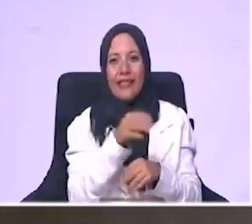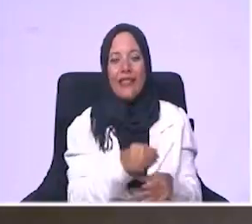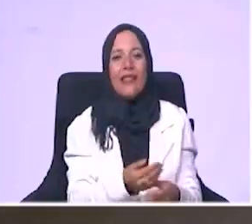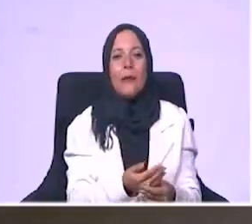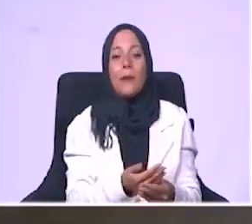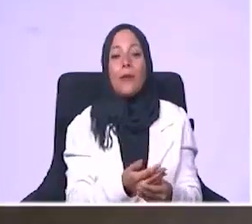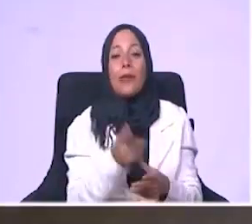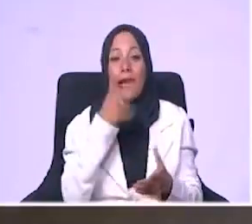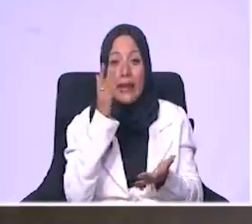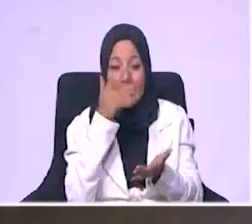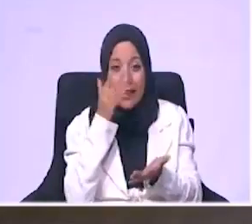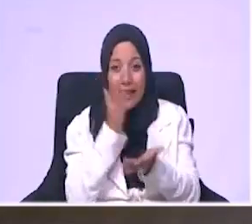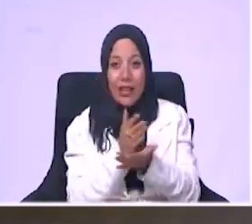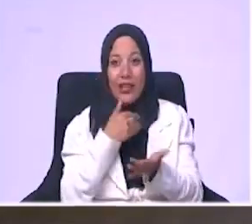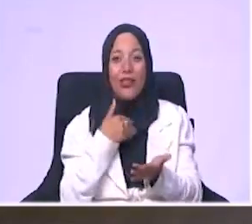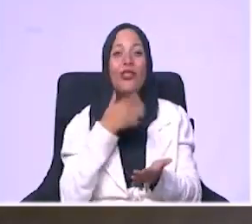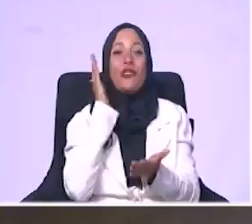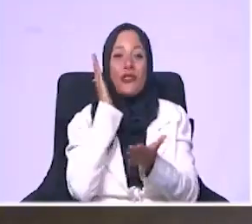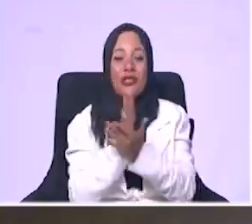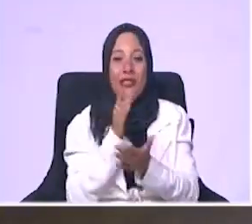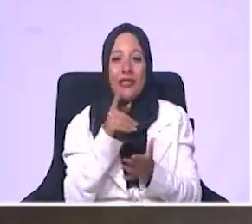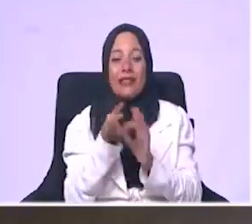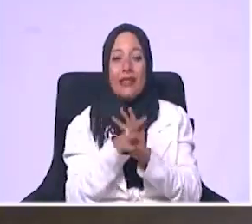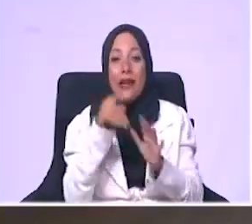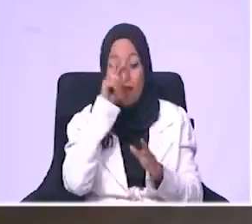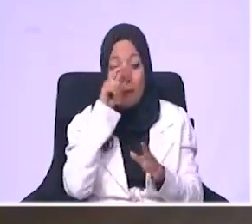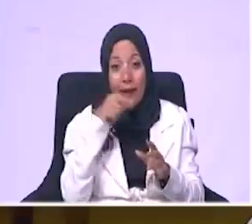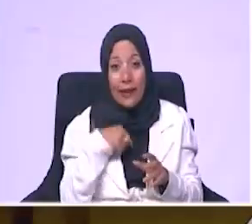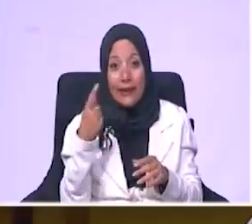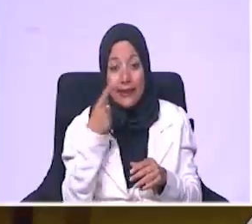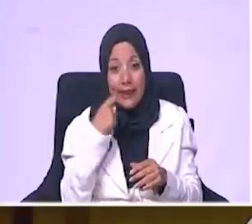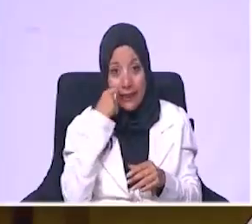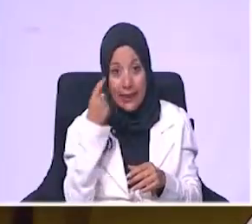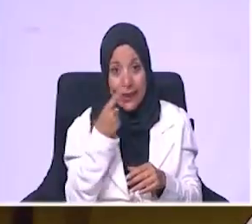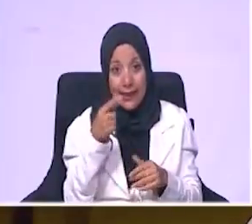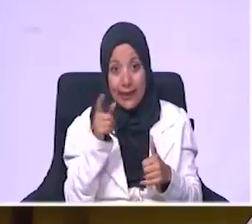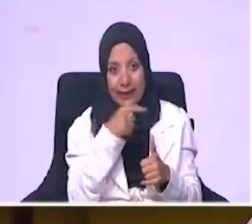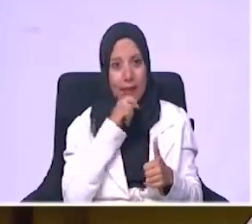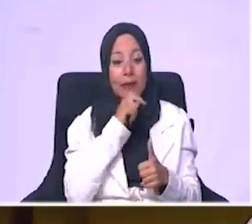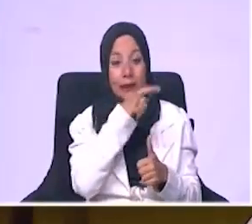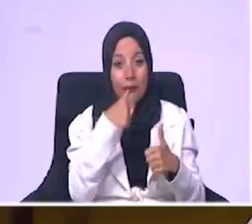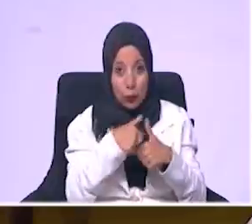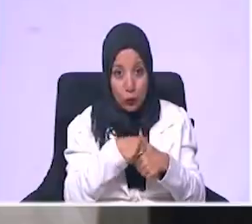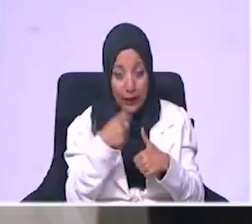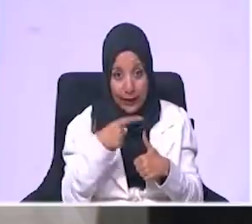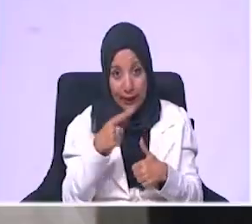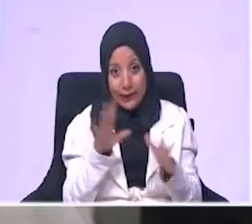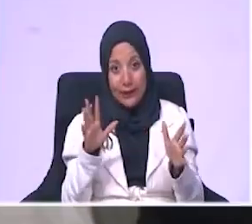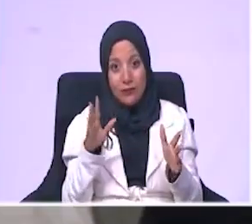يثبت لحضرتك ان هم اه شبين الكوم كان موقفهم ايه بقى من الماذونه حضرتك